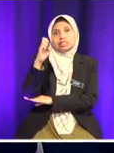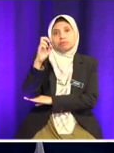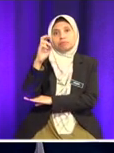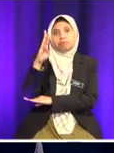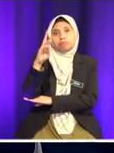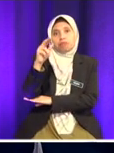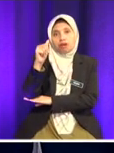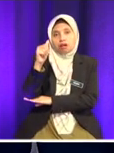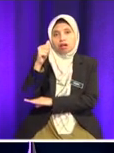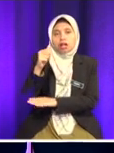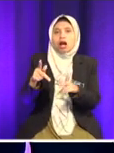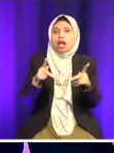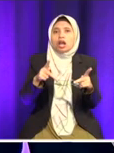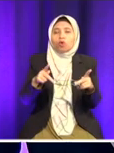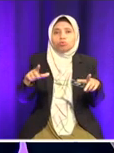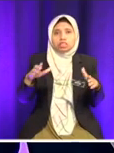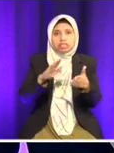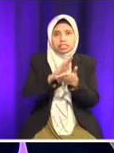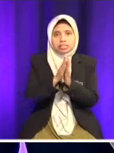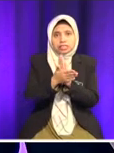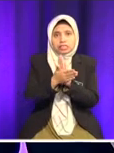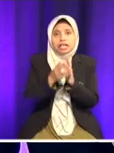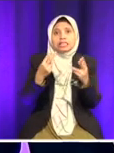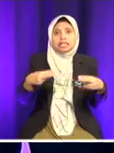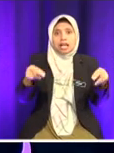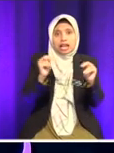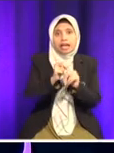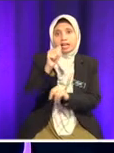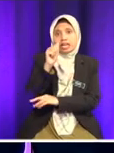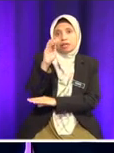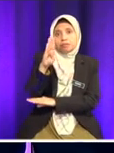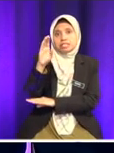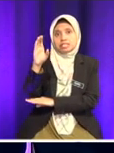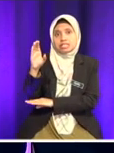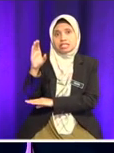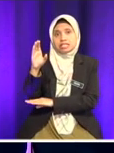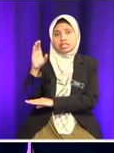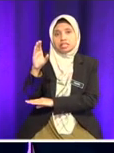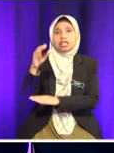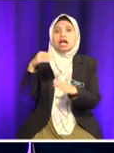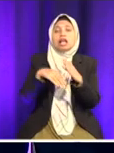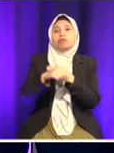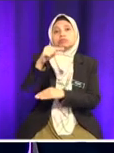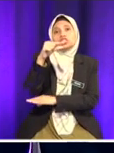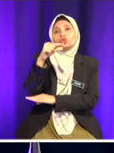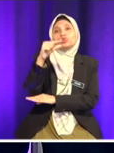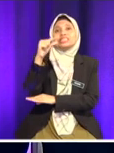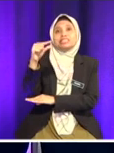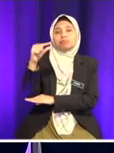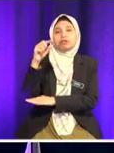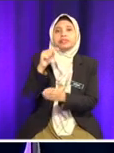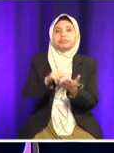kalau berlakunya perubahan nilai E nilai b atau nilai si dalam geogebra ini Oke baik